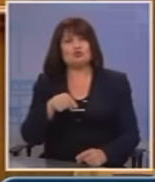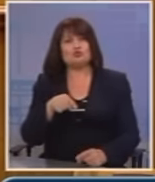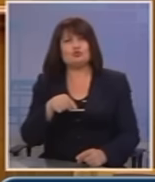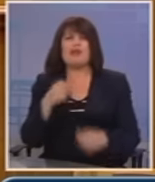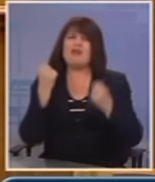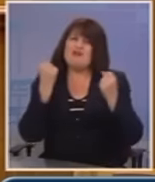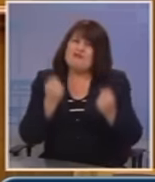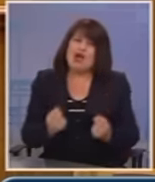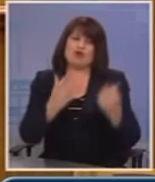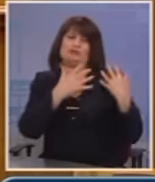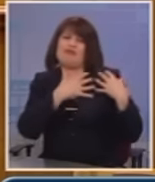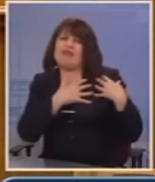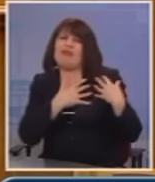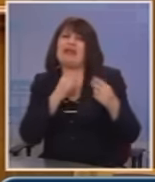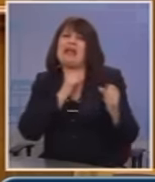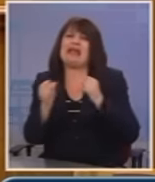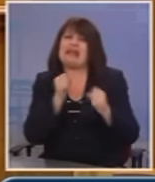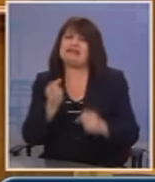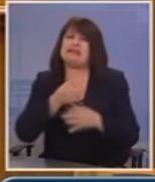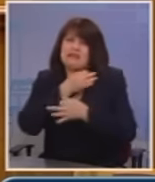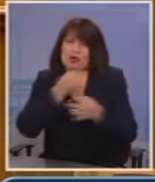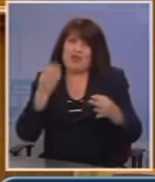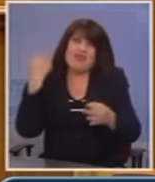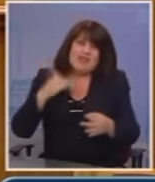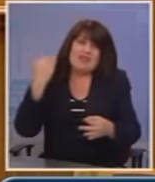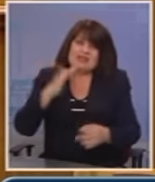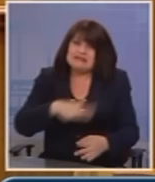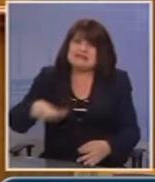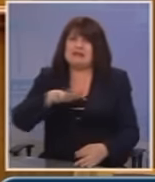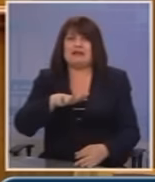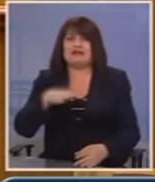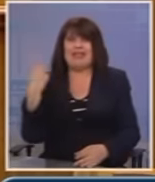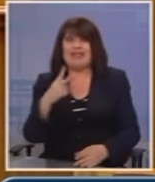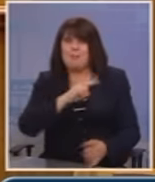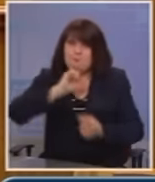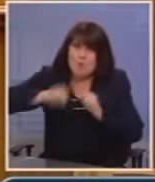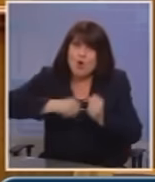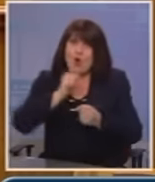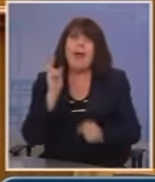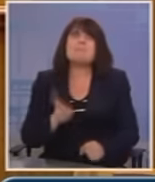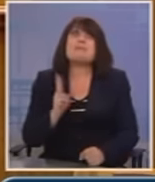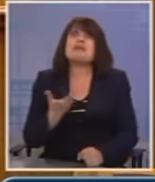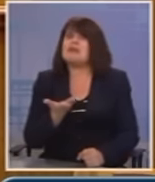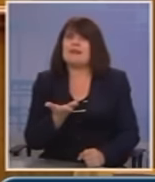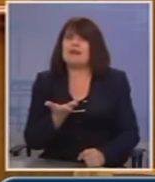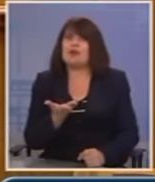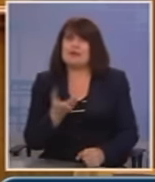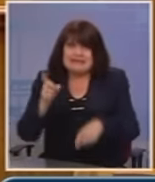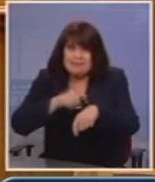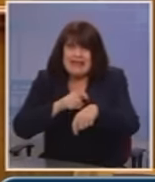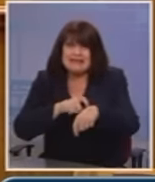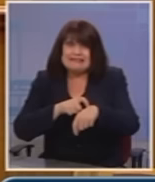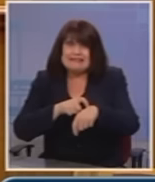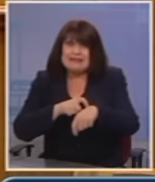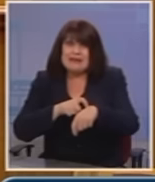της κρίσης, για να τους πω ότι οι θυσίες τους, οι δικές τους προσπάθειες κινδυνεύουν σε μια στιγμή,